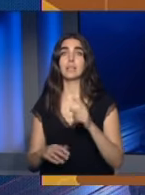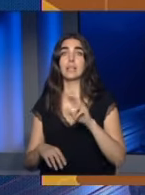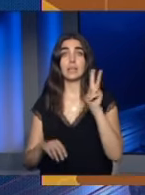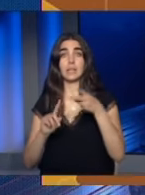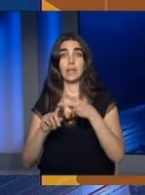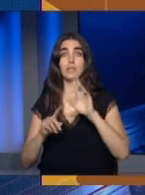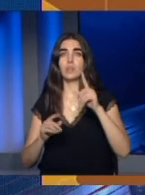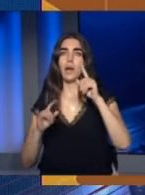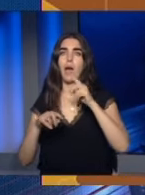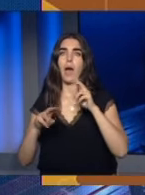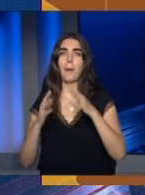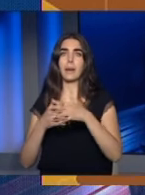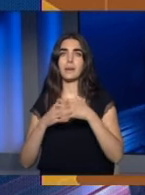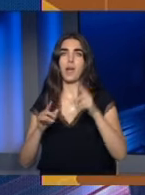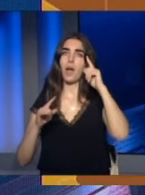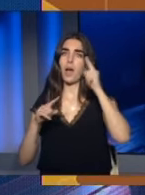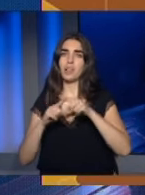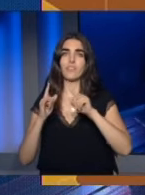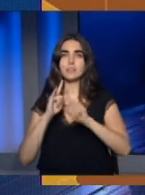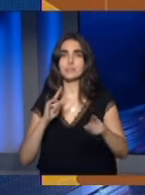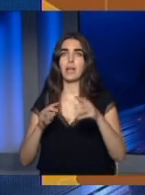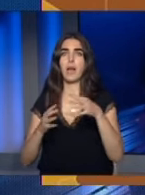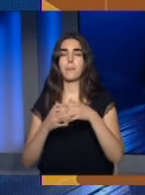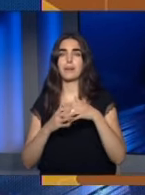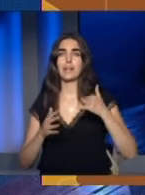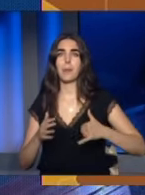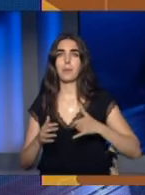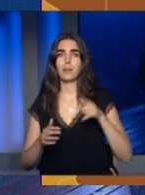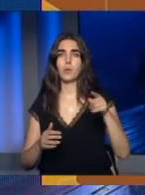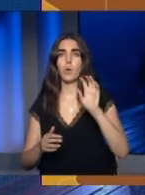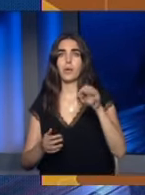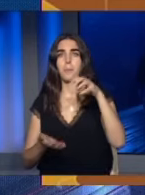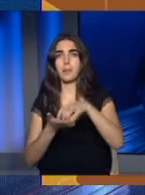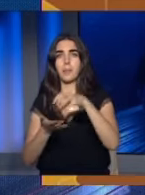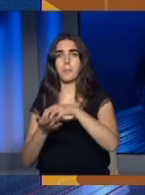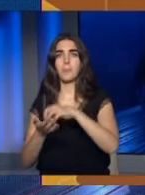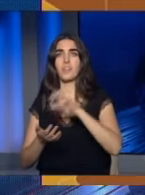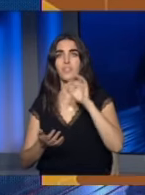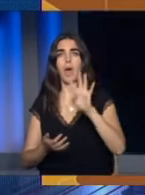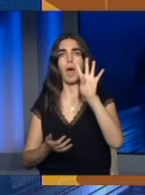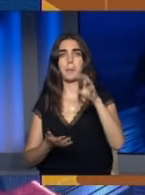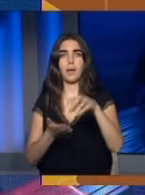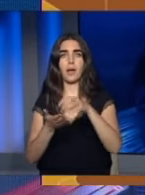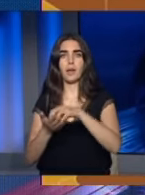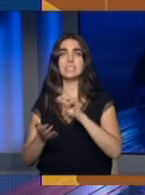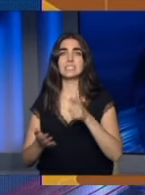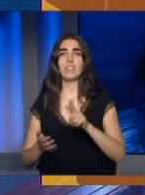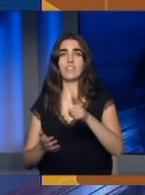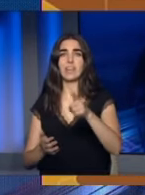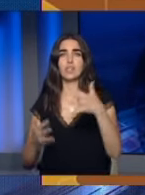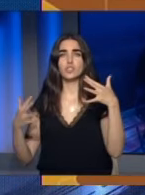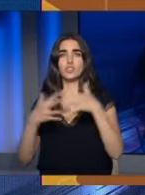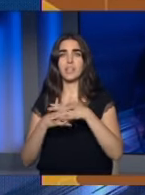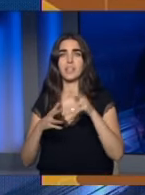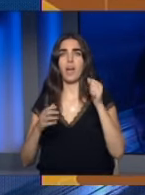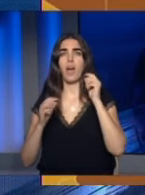امريكيه في البحر الاحمر واصيبت اصابه مباشره بعدد من المسيرات فيما العمليات الاربعه الاخرى استهدفت سفنا